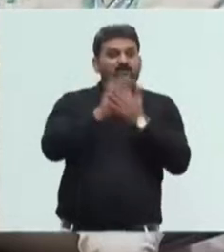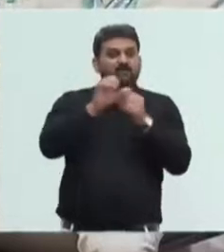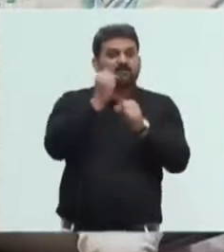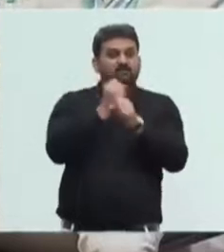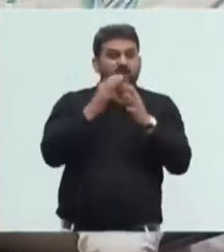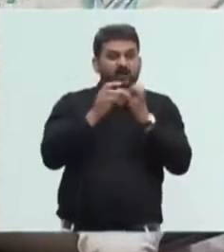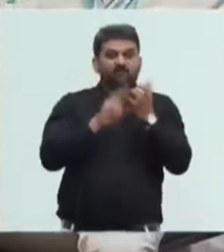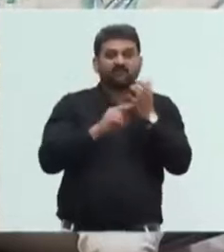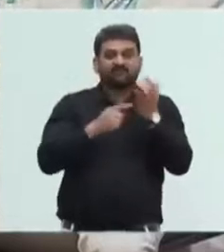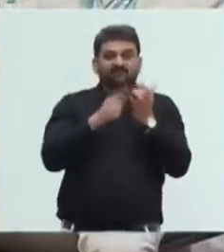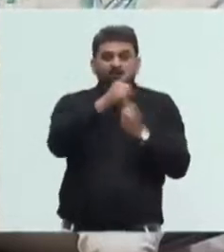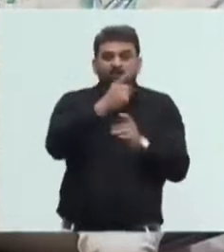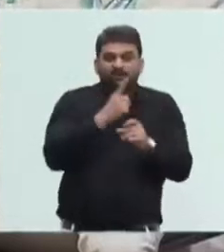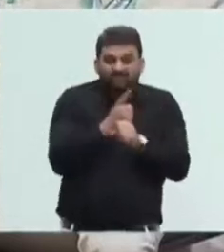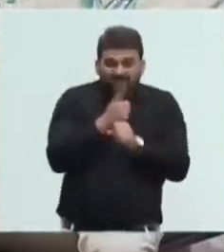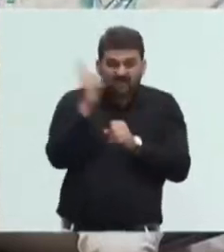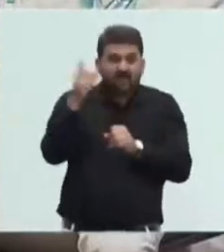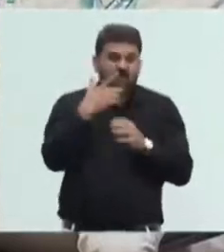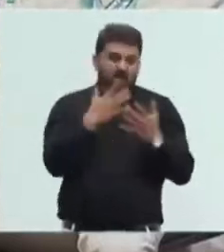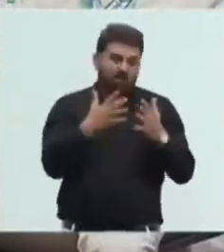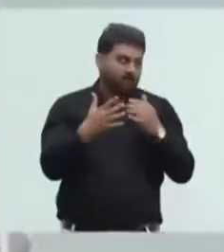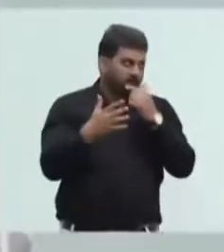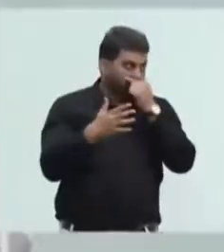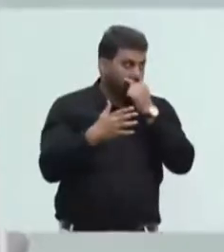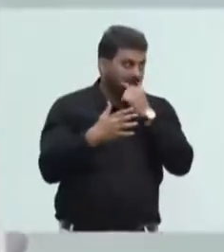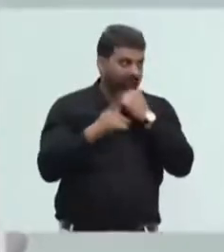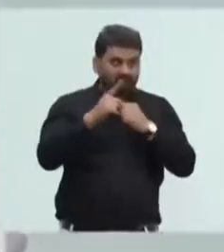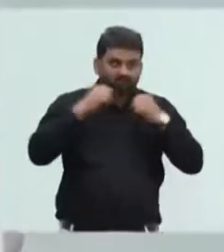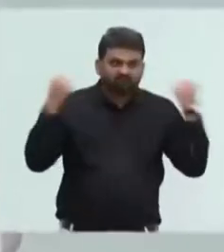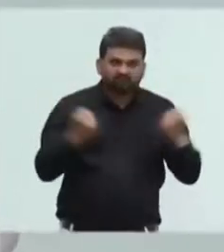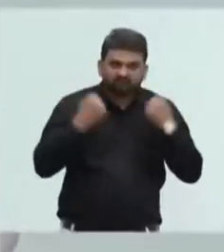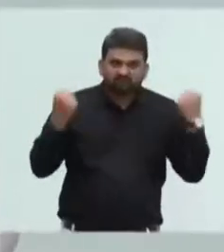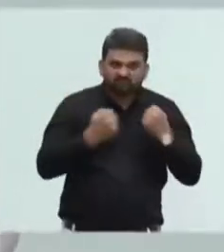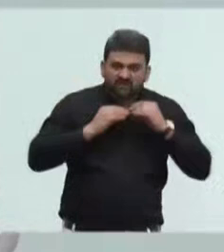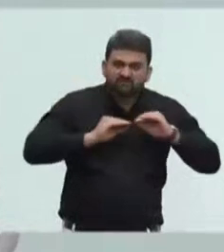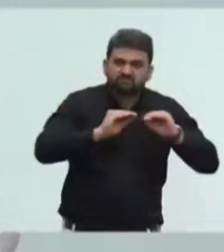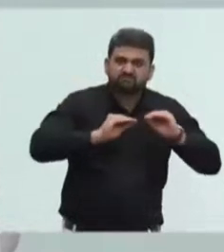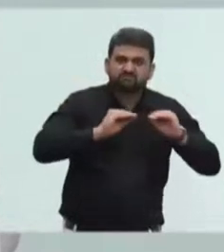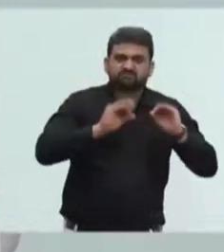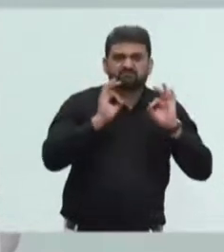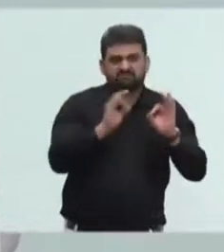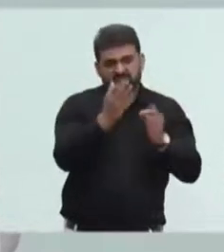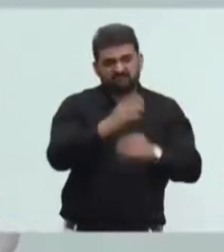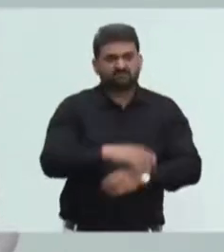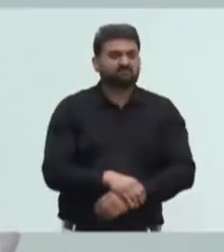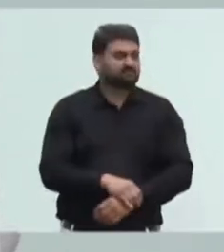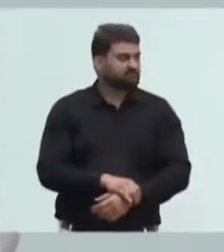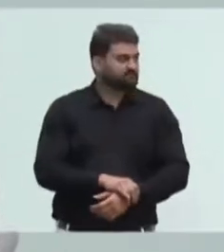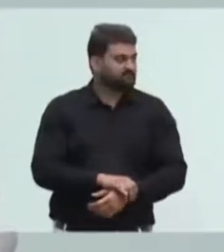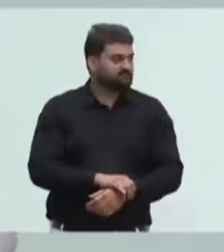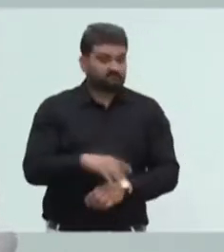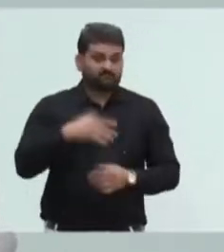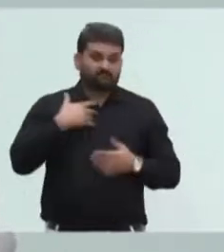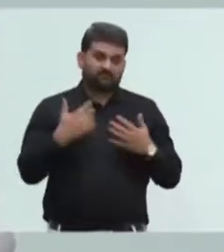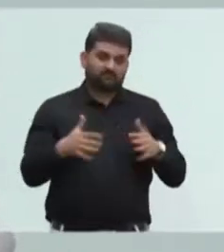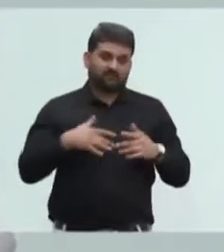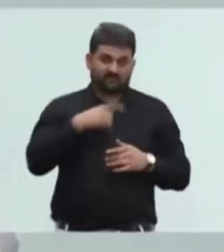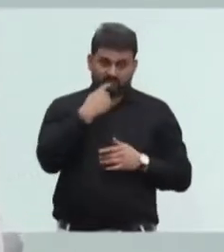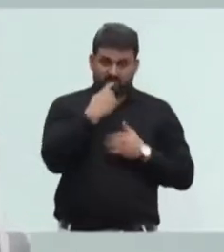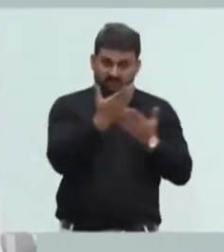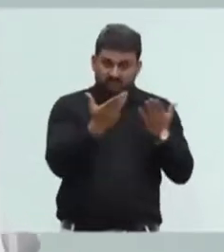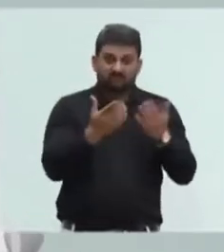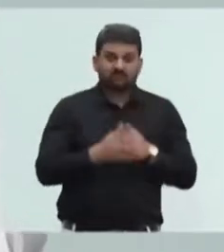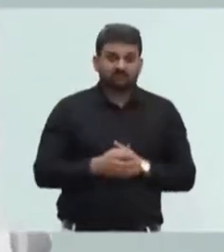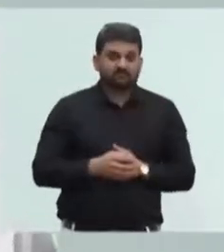उन्होंने तुम्हारे लिए अपना इतना जी जान से मेहनत की। थैंक यू सर। तो मैं सचमुच में बताता हूँ कि एक